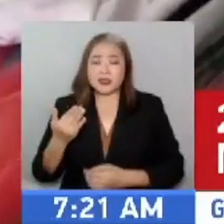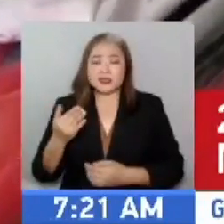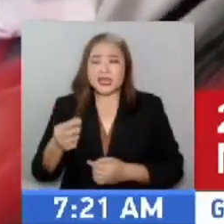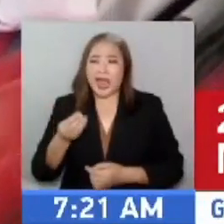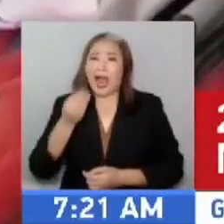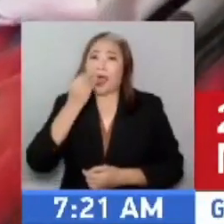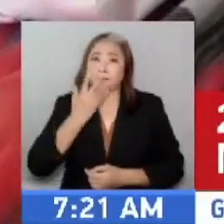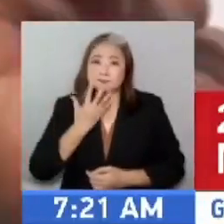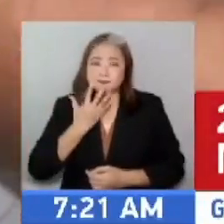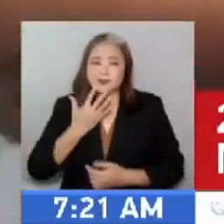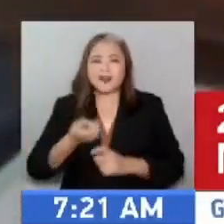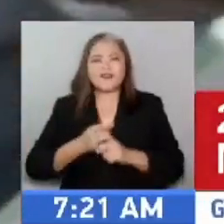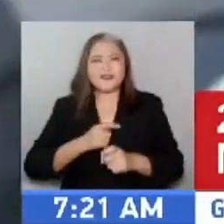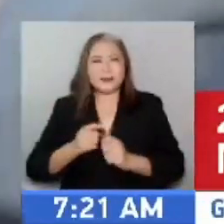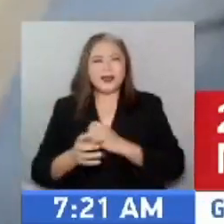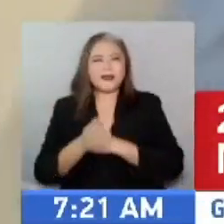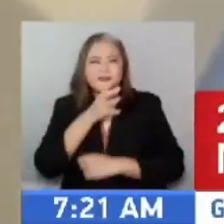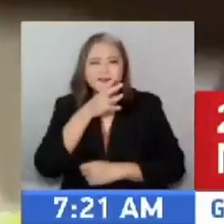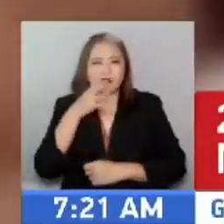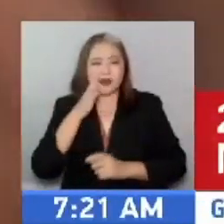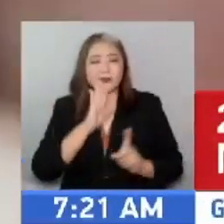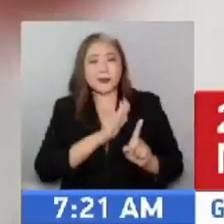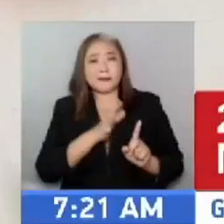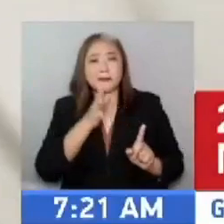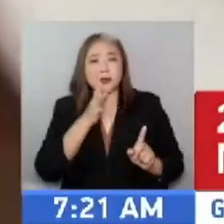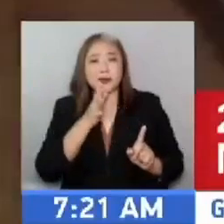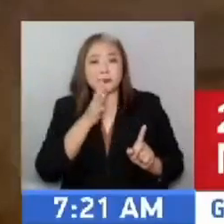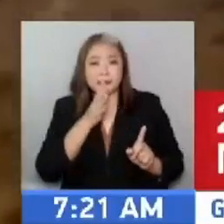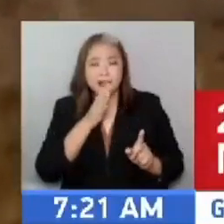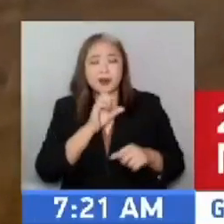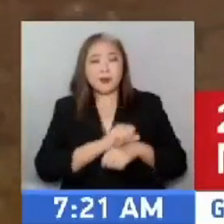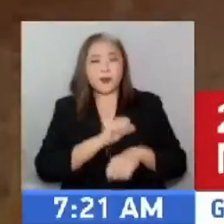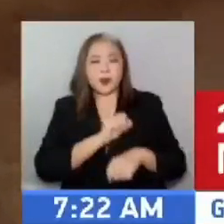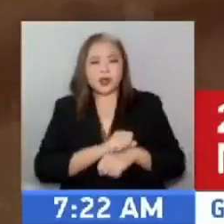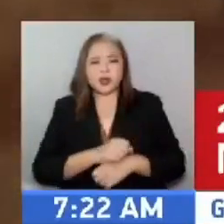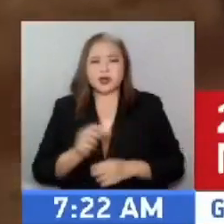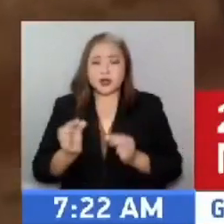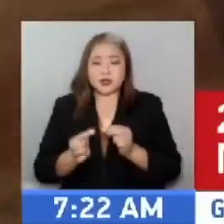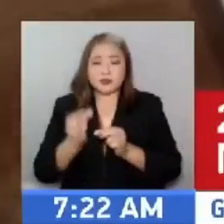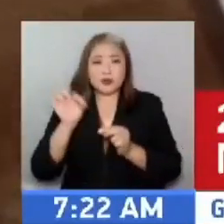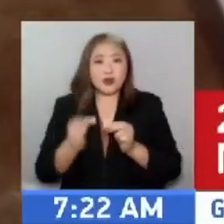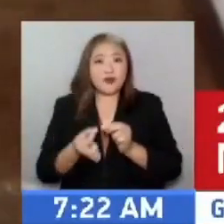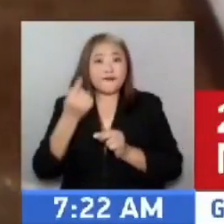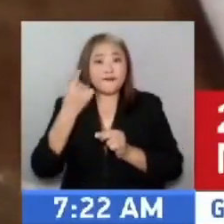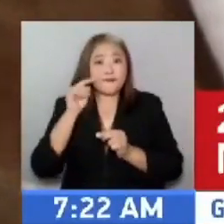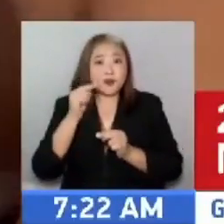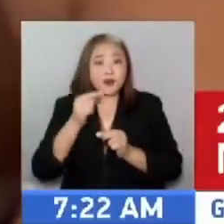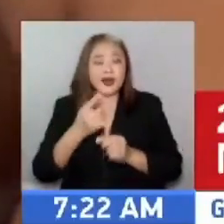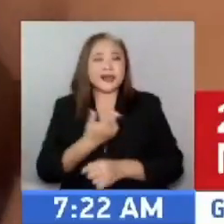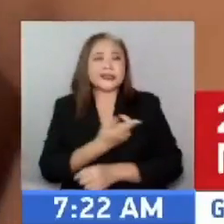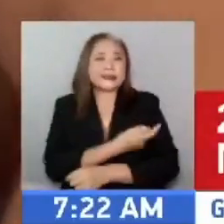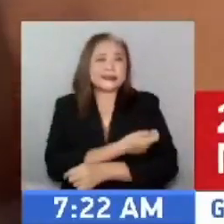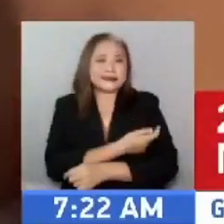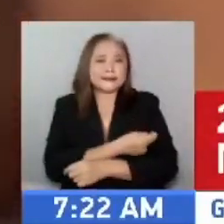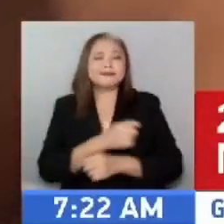sa farm kung saan nagtatrabaho ang kanyang nanay. Posibleng ginagamit ang mga karayom sa pagbabakuna ng mga hayop.